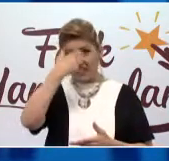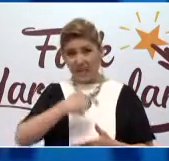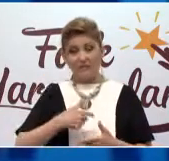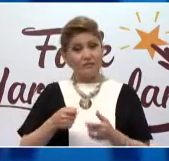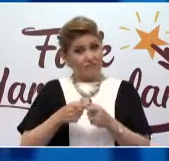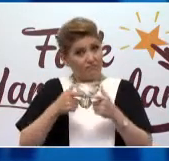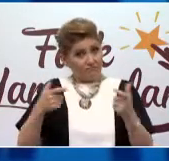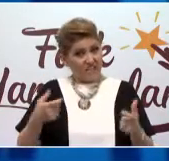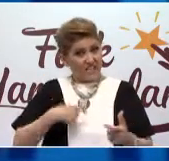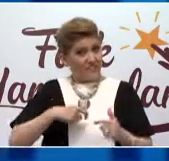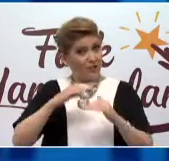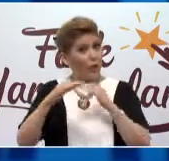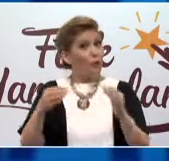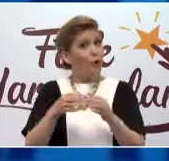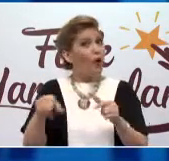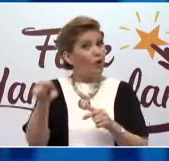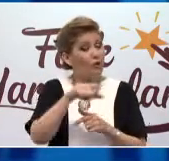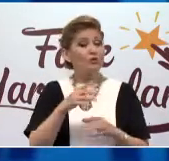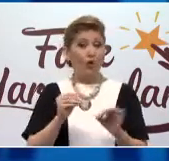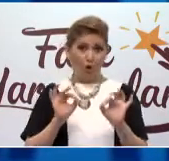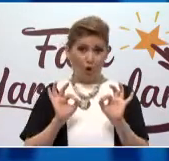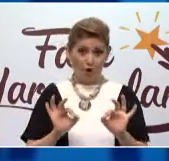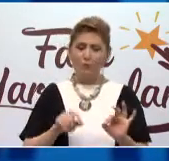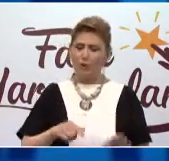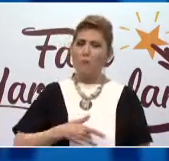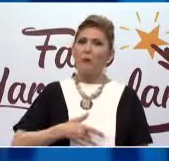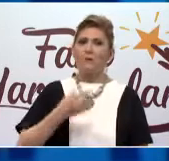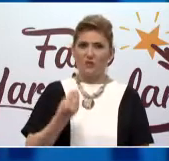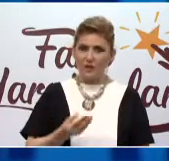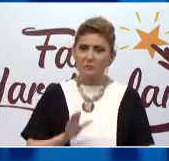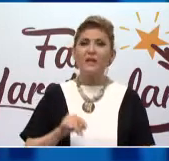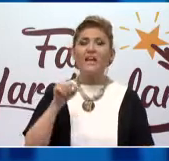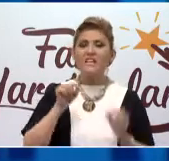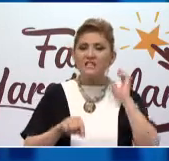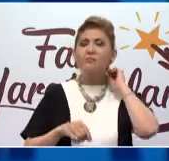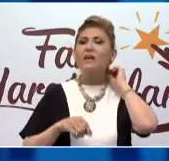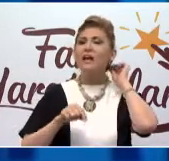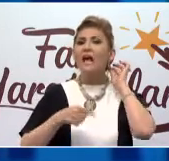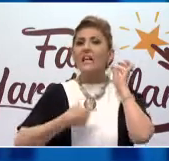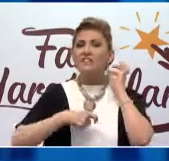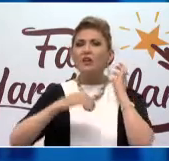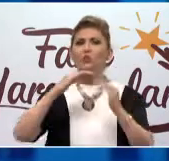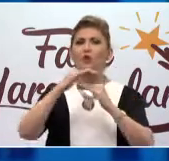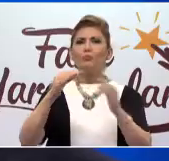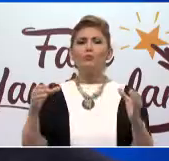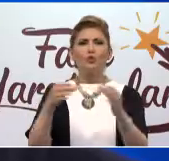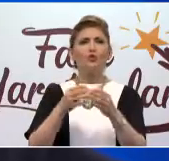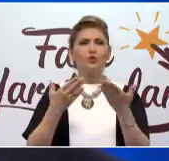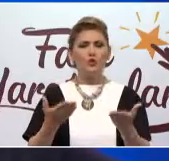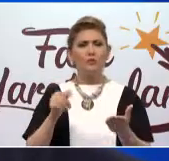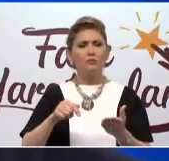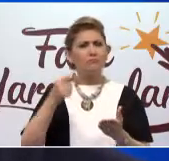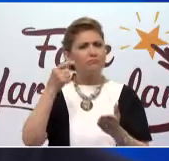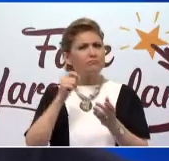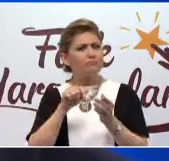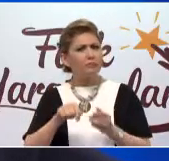daha çok katılım oluyor. Bu hakikaten memnuniyet verici. Evet. Şimdi sivil toplum kuruluşları genelde bir tabuyu da